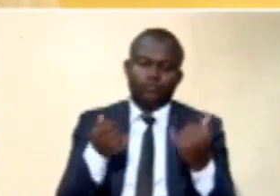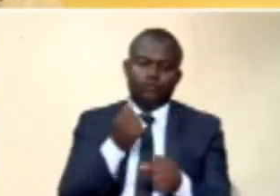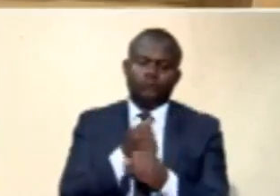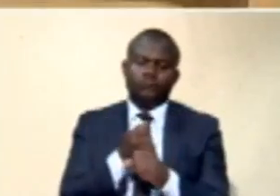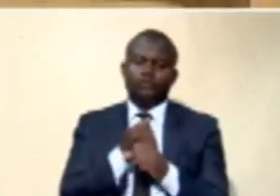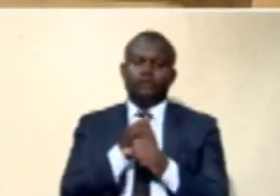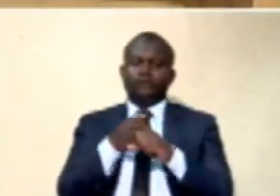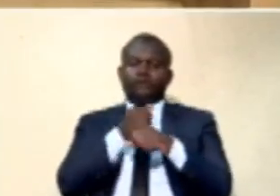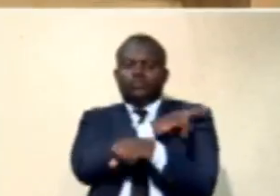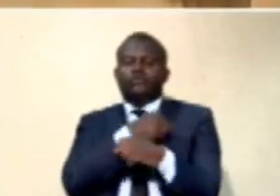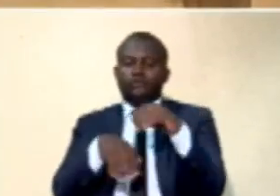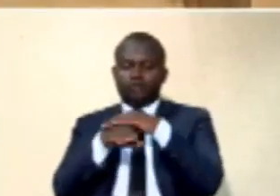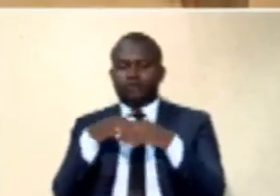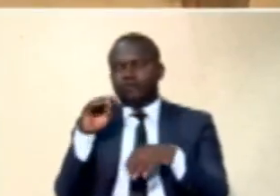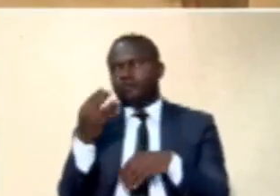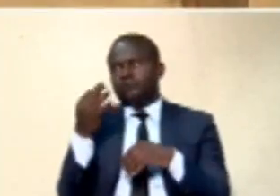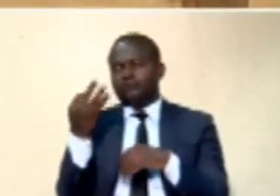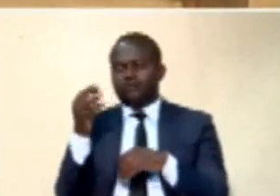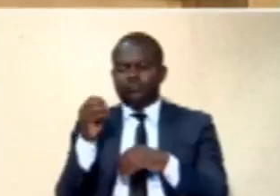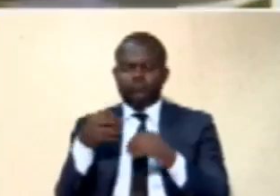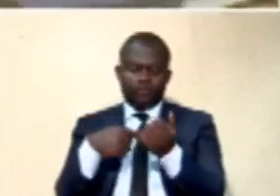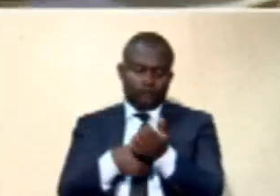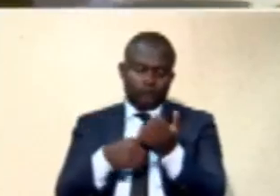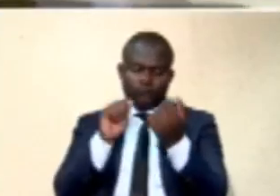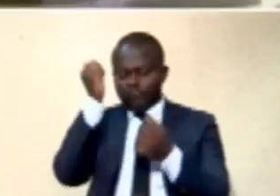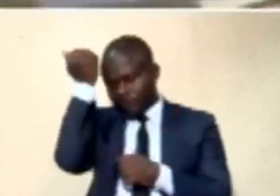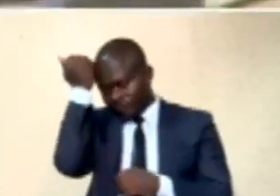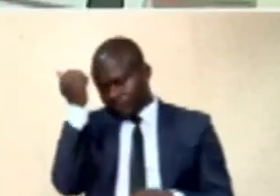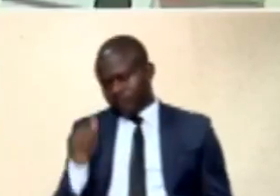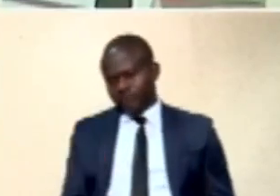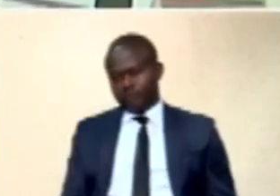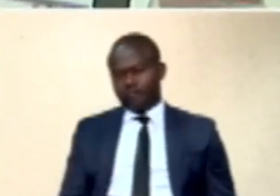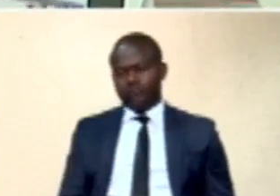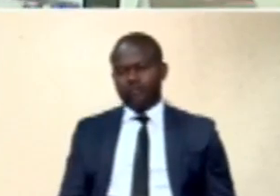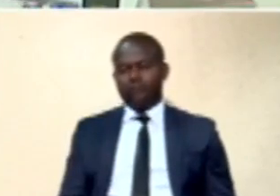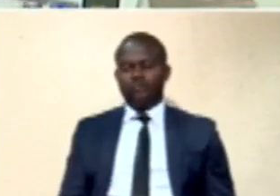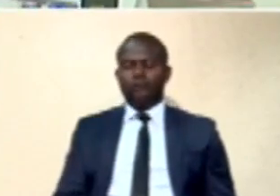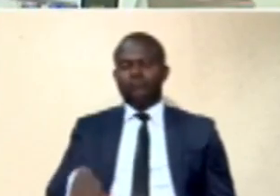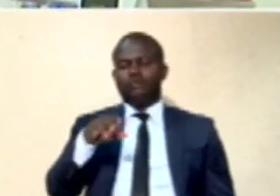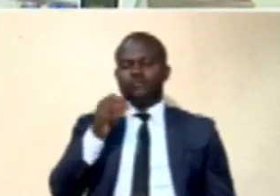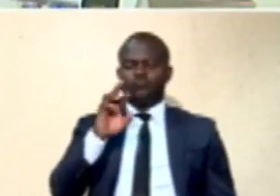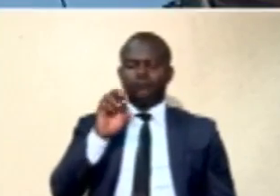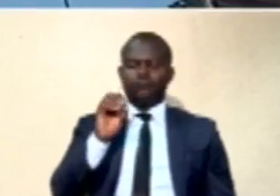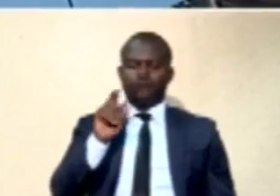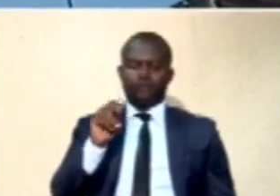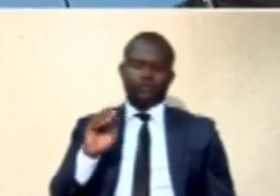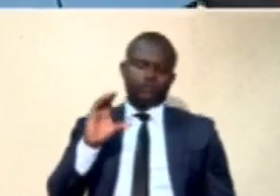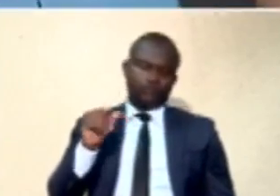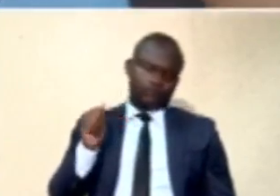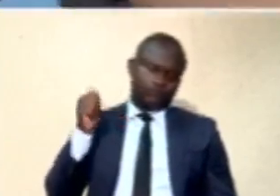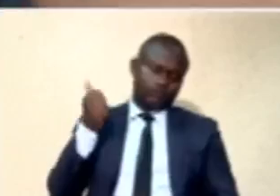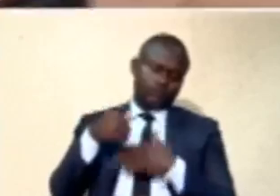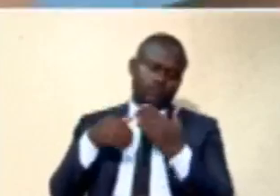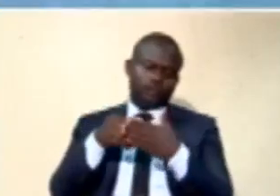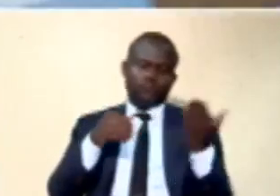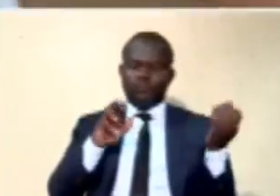n'amavuriro y'ibanze 430 avura abafite mituweli de sante. Muziganyi Florence ushinzwe ibikorwa by'ubuvuzi mu ishami rya